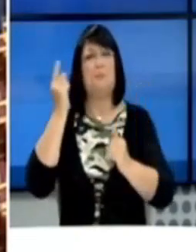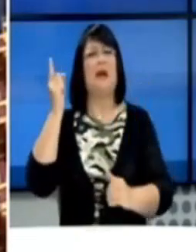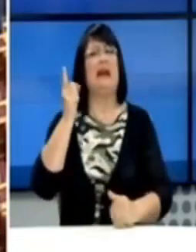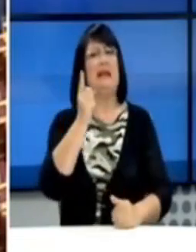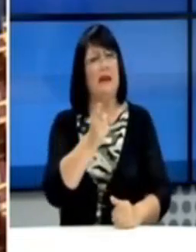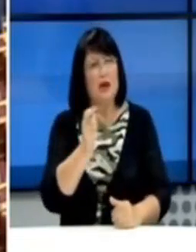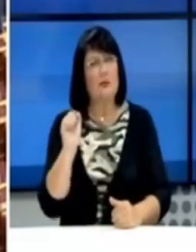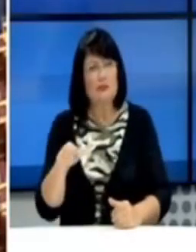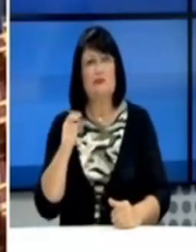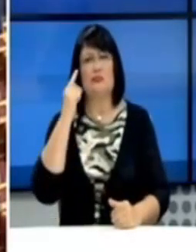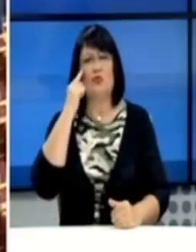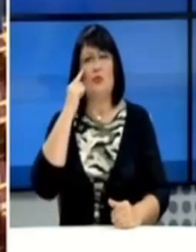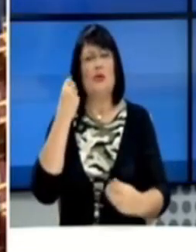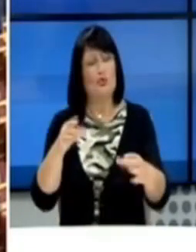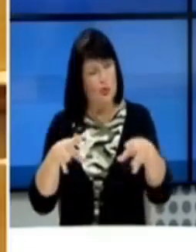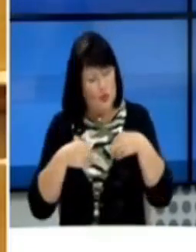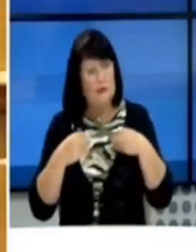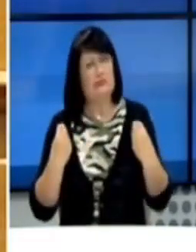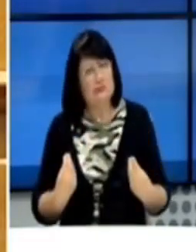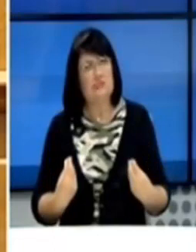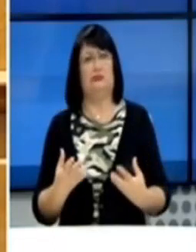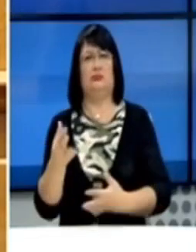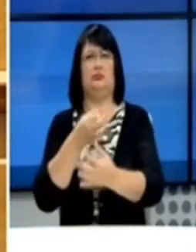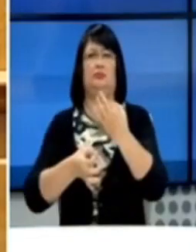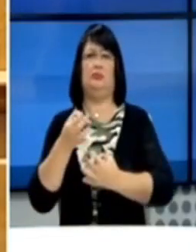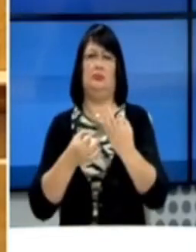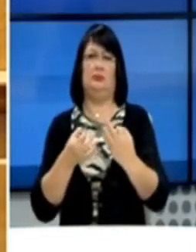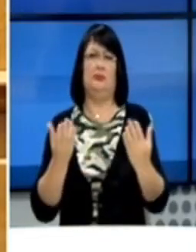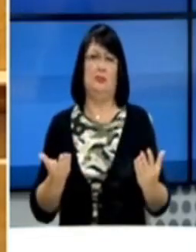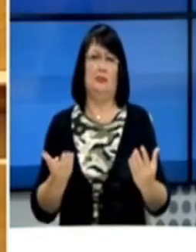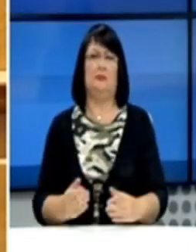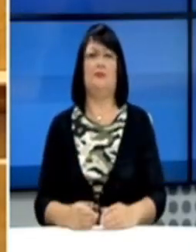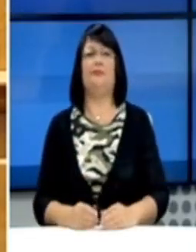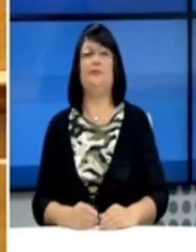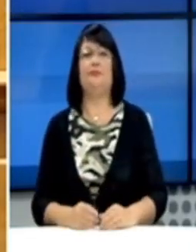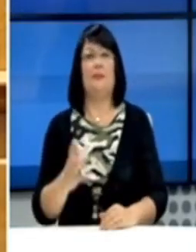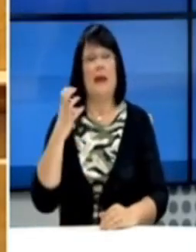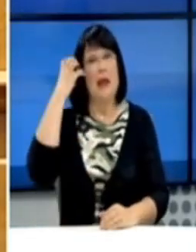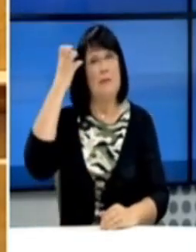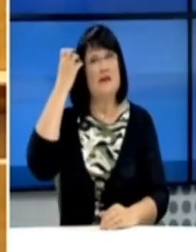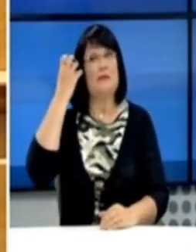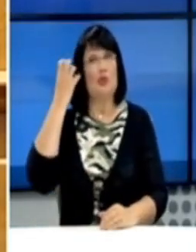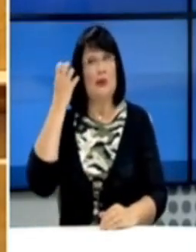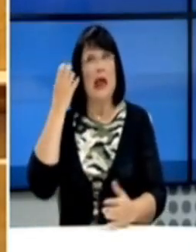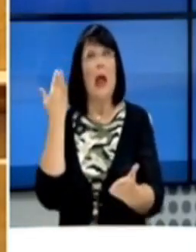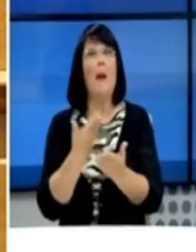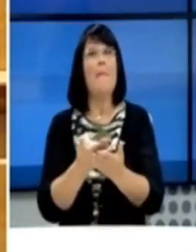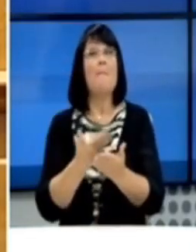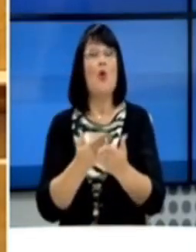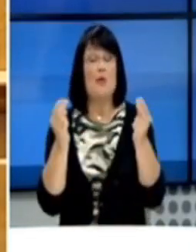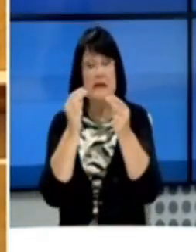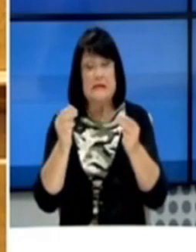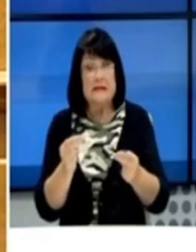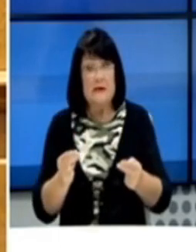οι οποίες νομίζω ότι είναι καλοδεχούμενες, όσο στηρίζονται σε επιστημονικά και τεκμηριωμένα